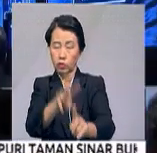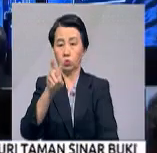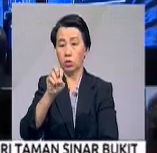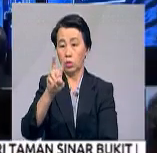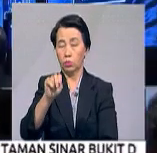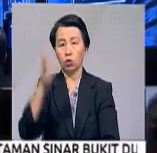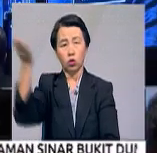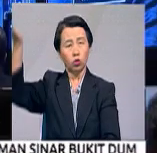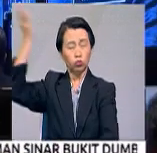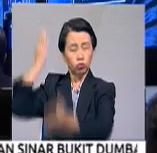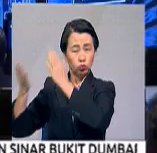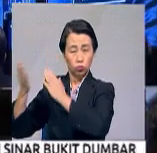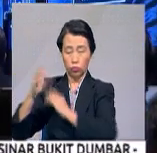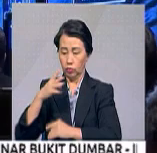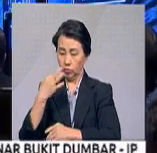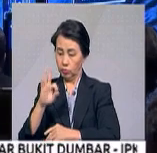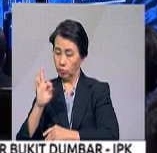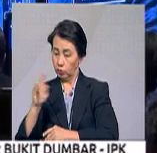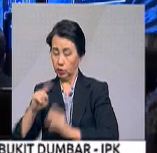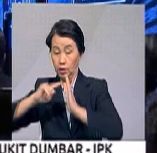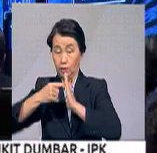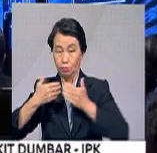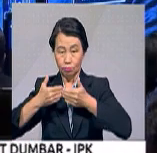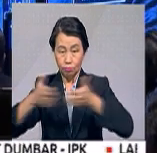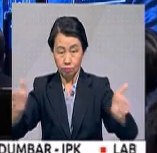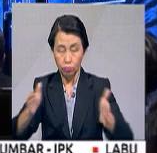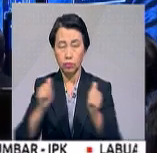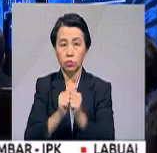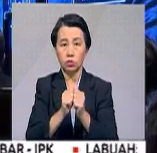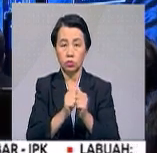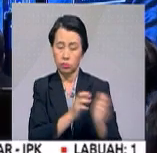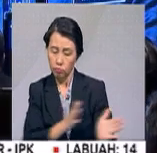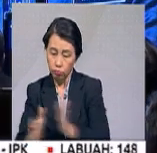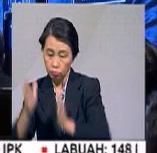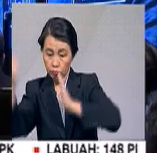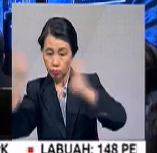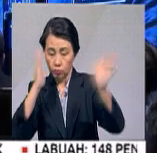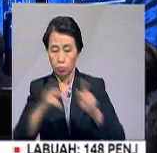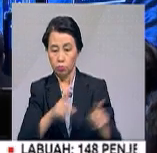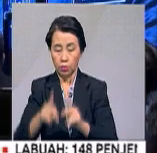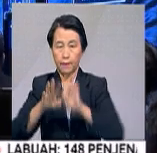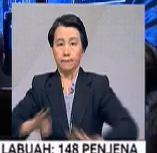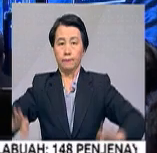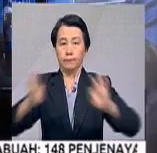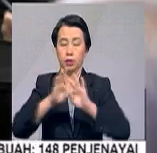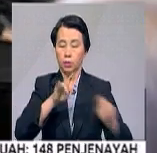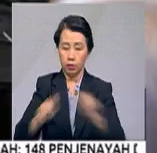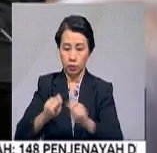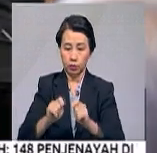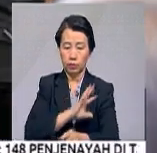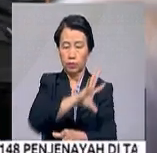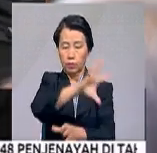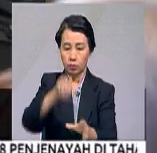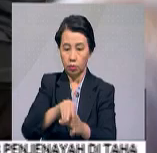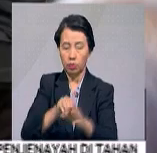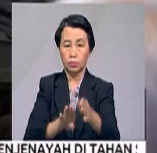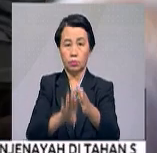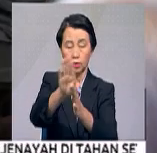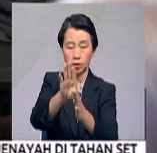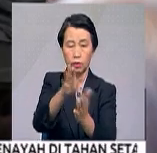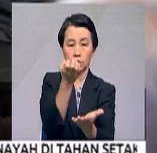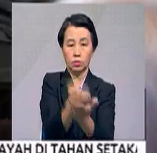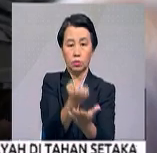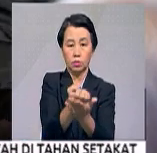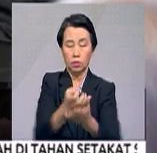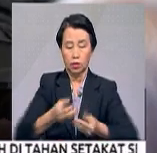dilancarkan pada 1991 merupakan strategi nasional, pelan induk dan pelan tindakan yang melangkaui pembangunan ekonomi.